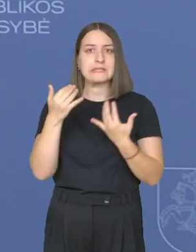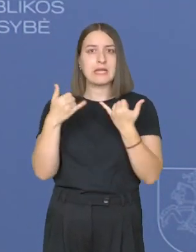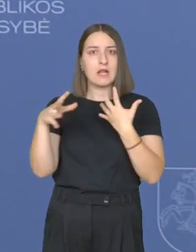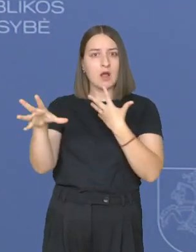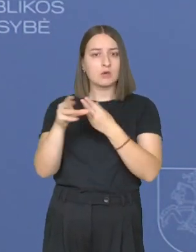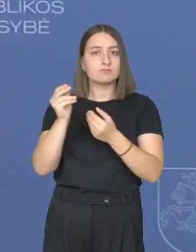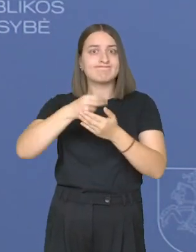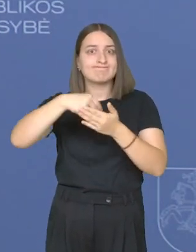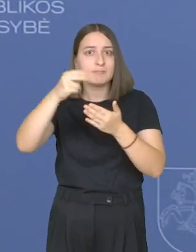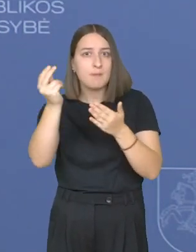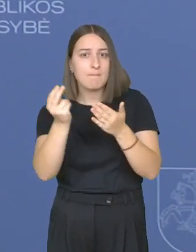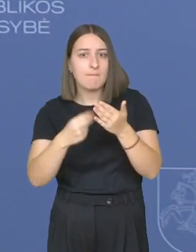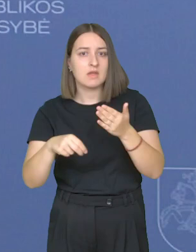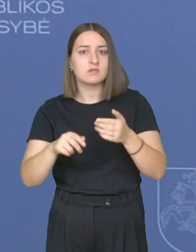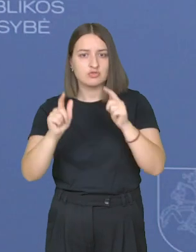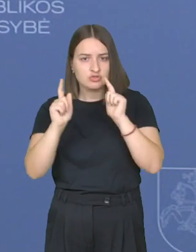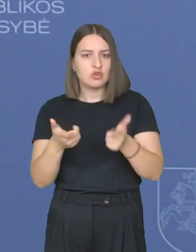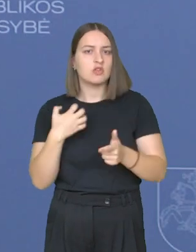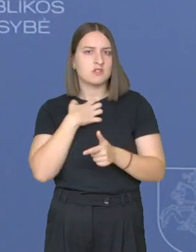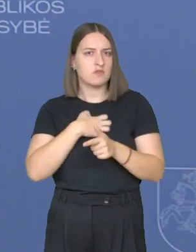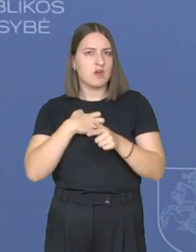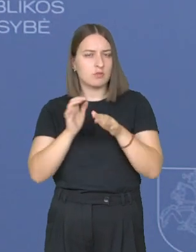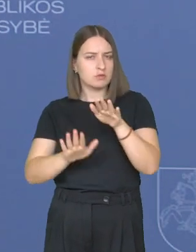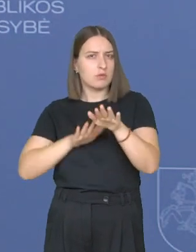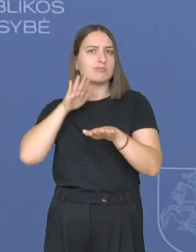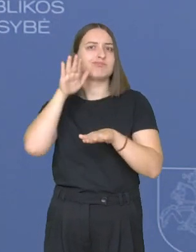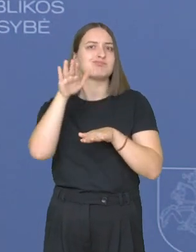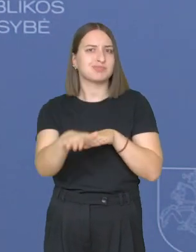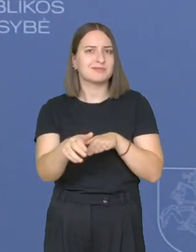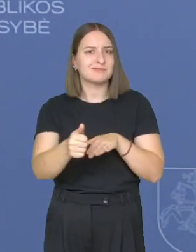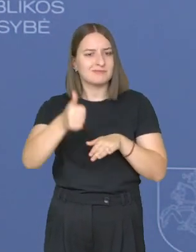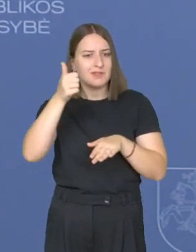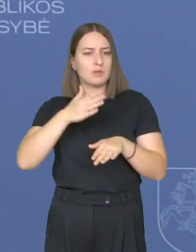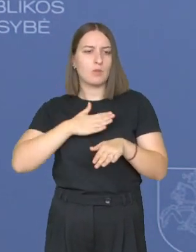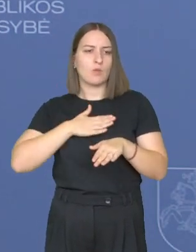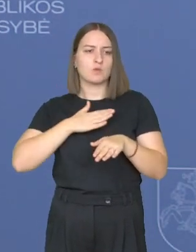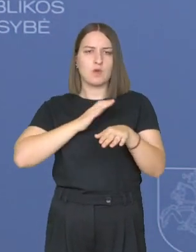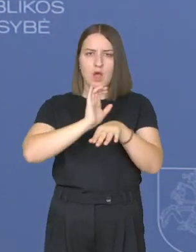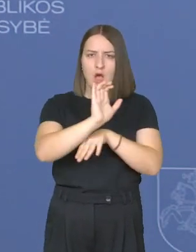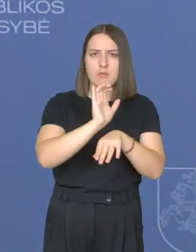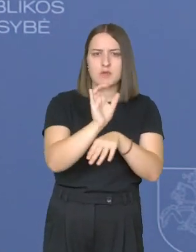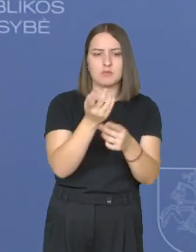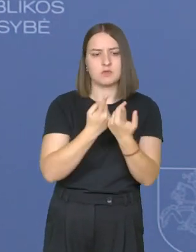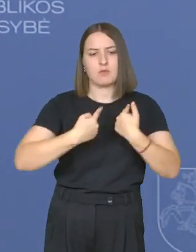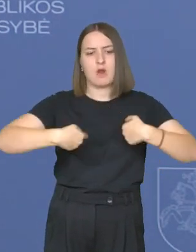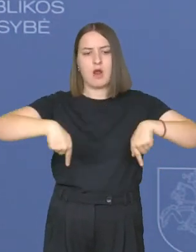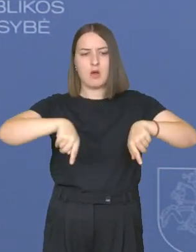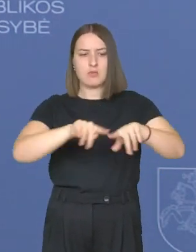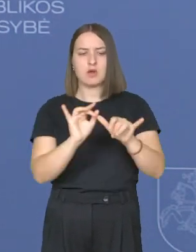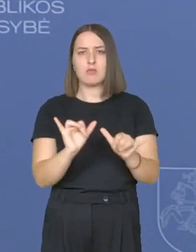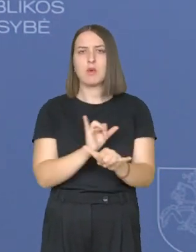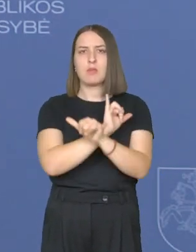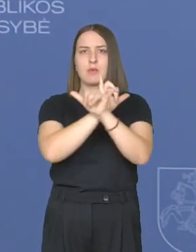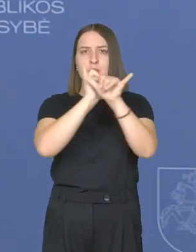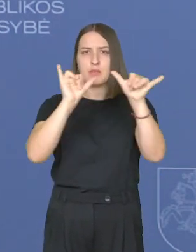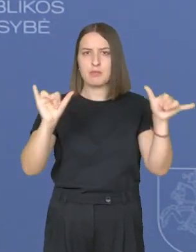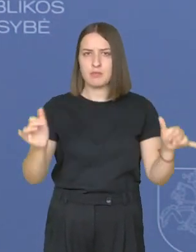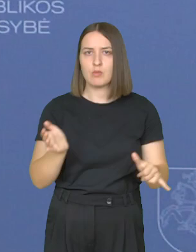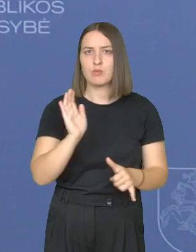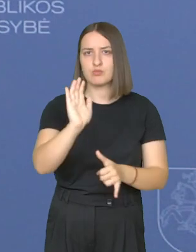žingsnis plėtojant lietuvos gynybos pramonę ir atitinkamai stiprinant ne tik mūsų bet ir visų demokratijų